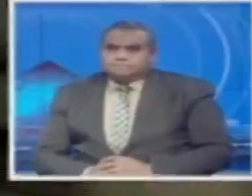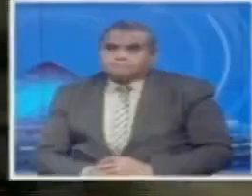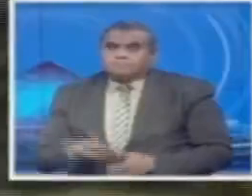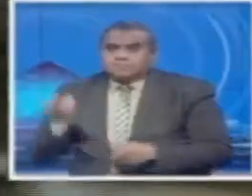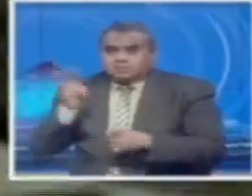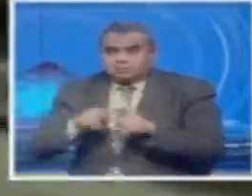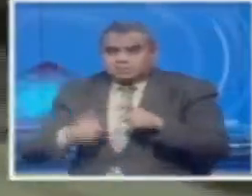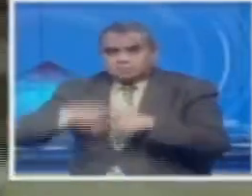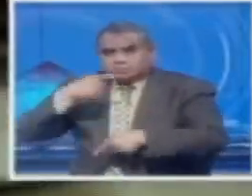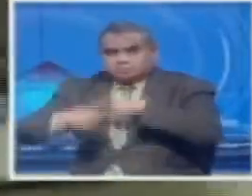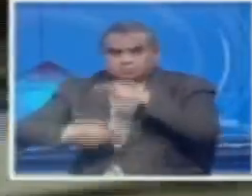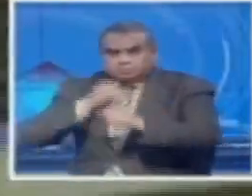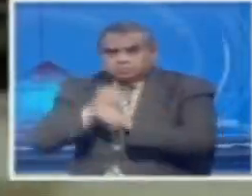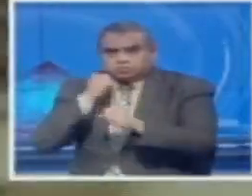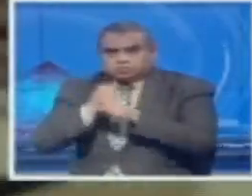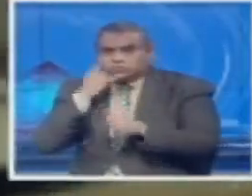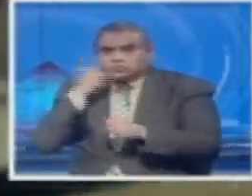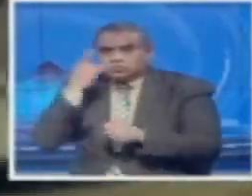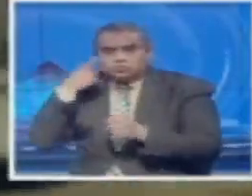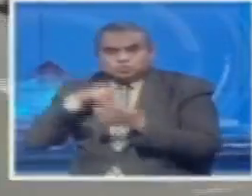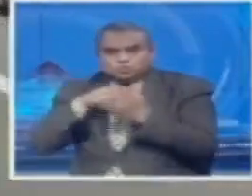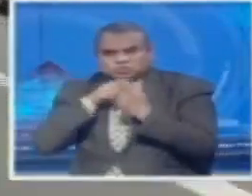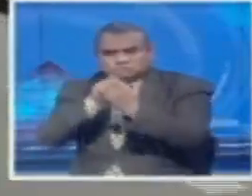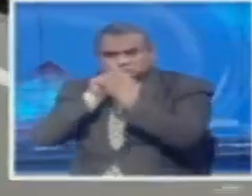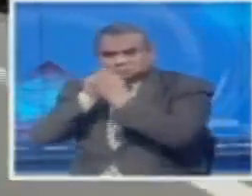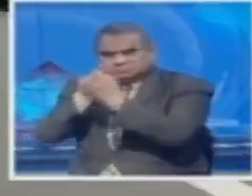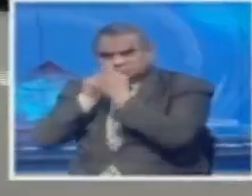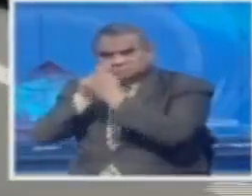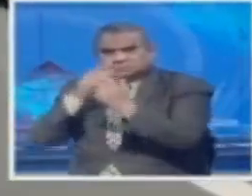هذا وتتواصل الجهود الأمنية للتصدي